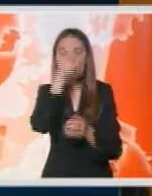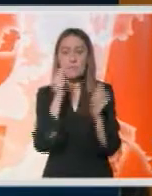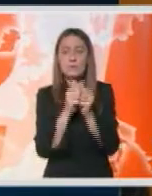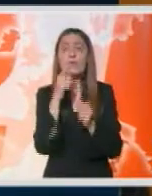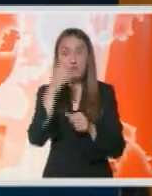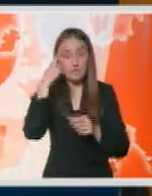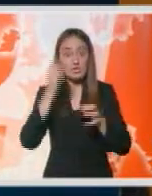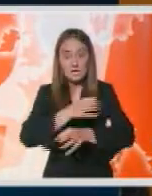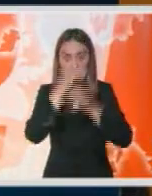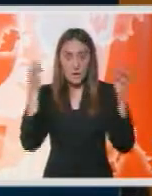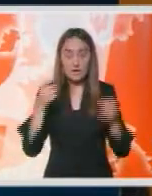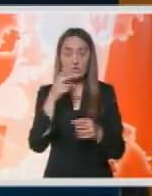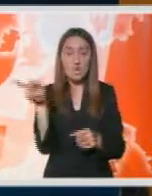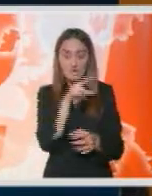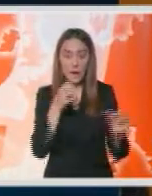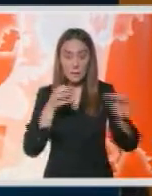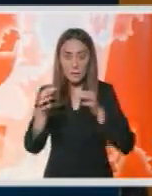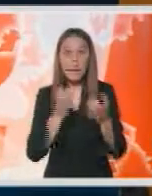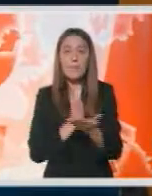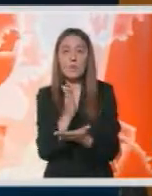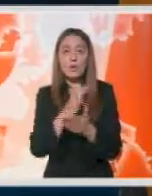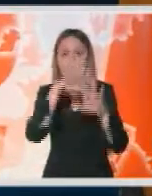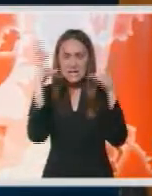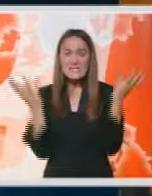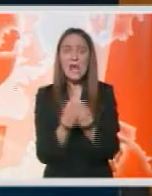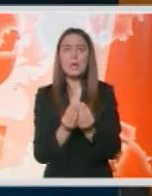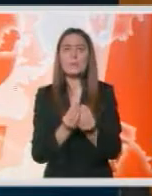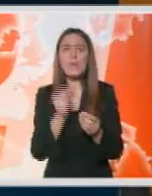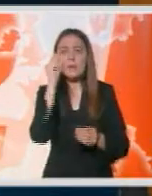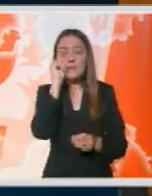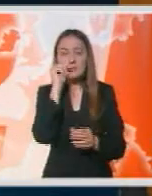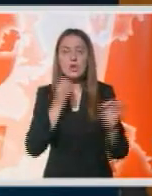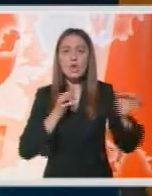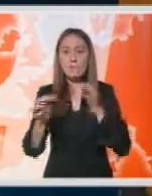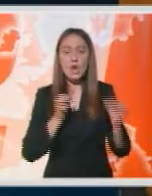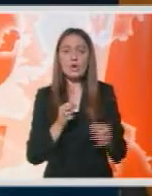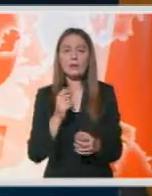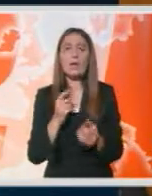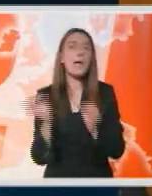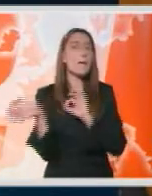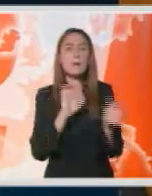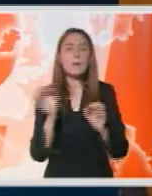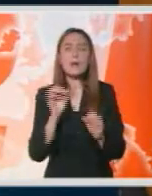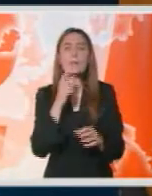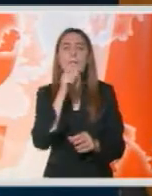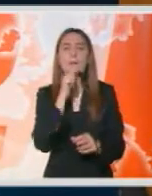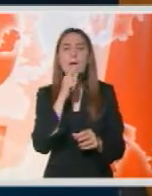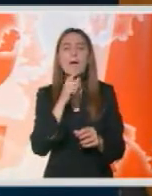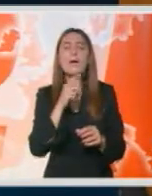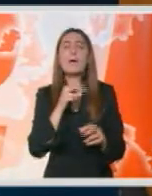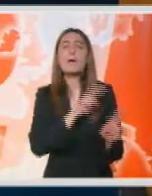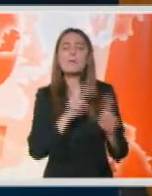izvanično, na bazi ova prva dva projekta, pokrenuli celokupni nacionalni projekat pripreme verzije pravnih